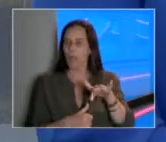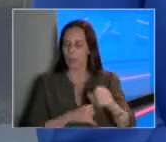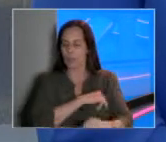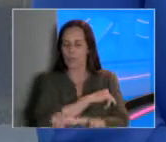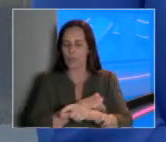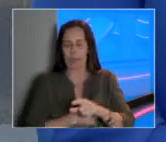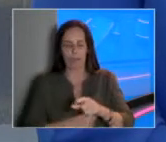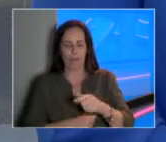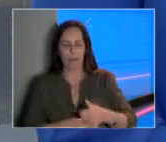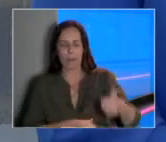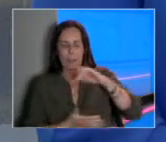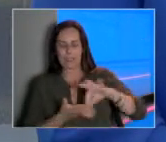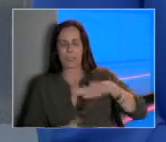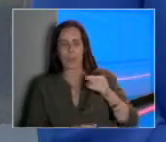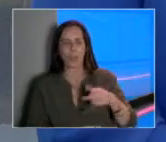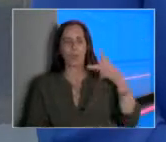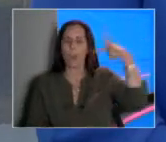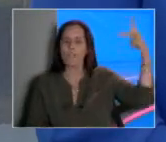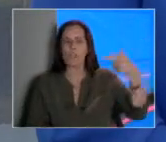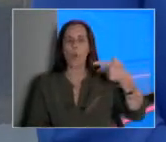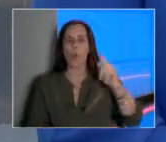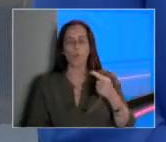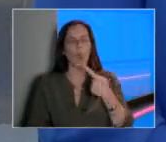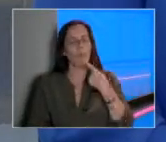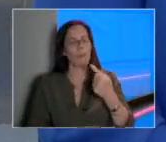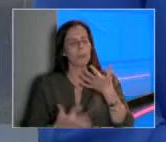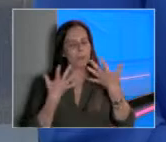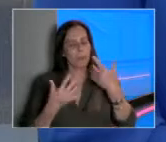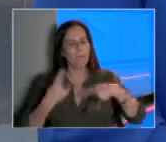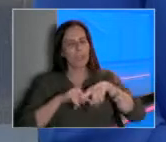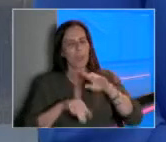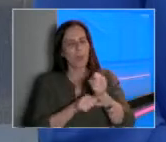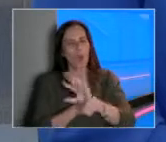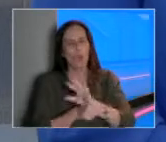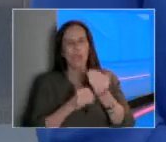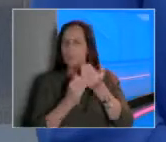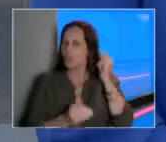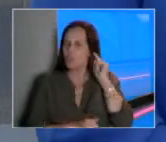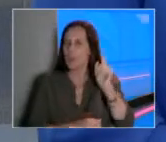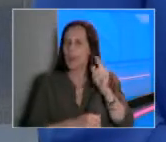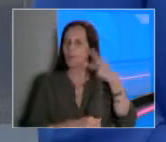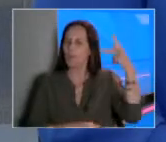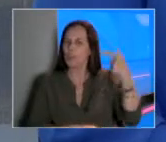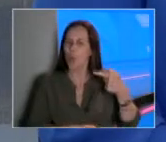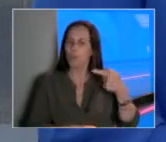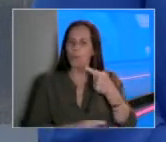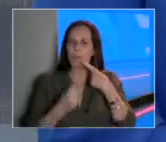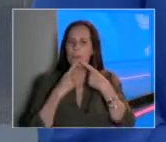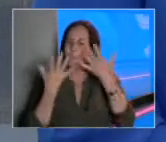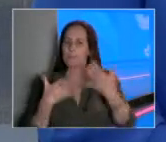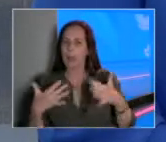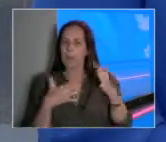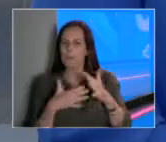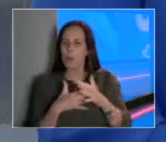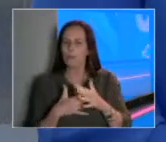למנכ״ל משרד הבריאות, הפרופסור איתמר גרוטו, מדבר בוועדה בוועדת הקורונה, אז לפני שנשמע את פרופסור גרוטו, הם מדברים על מספר